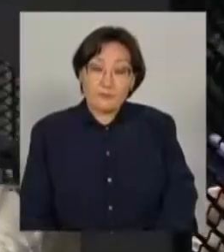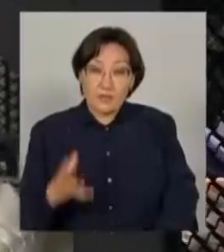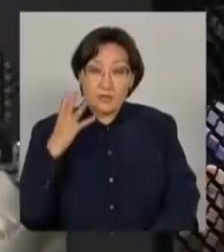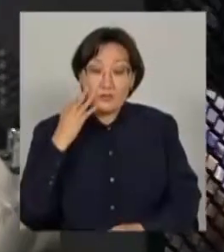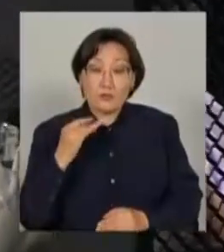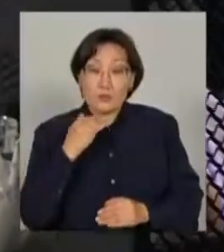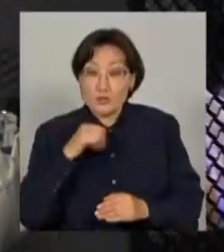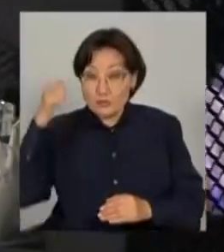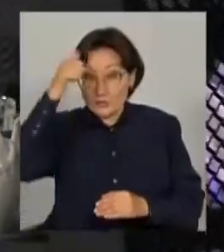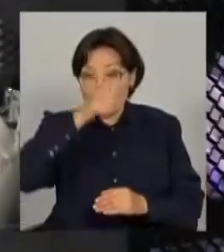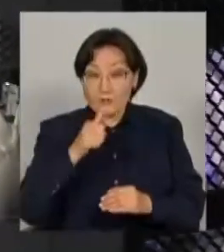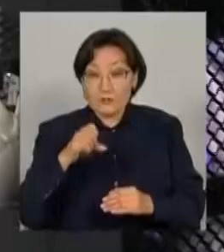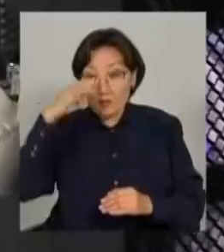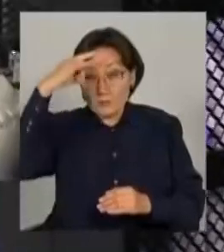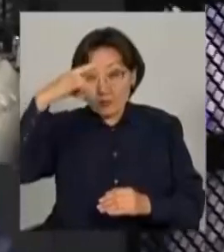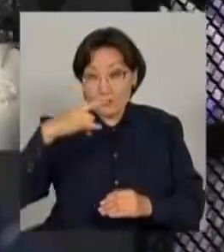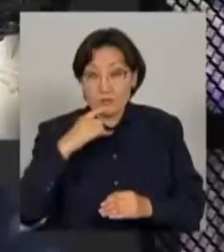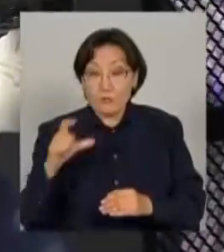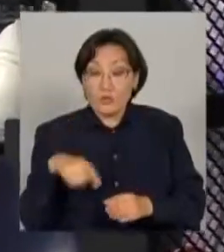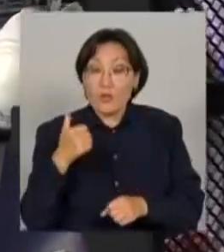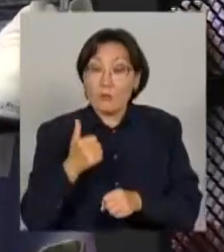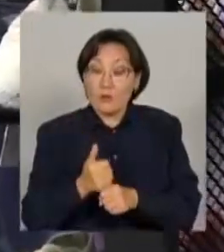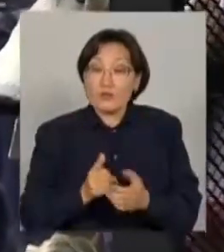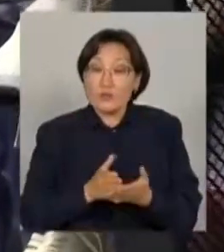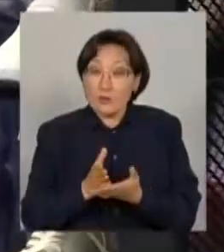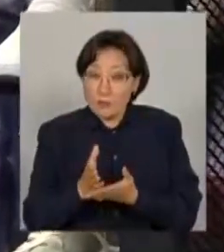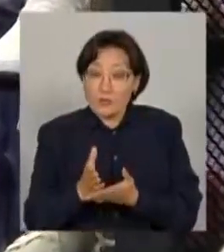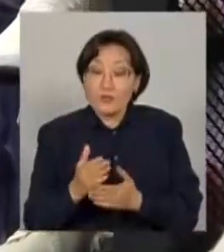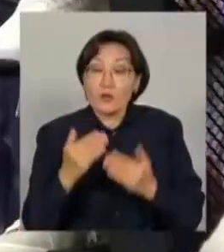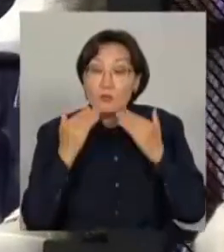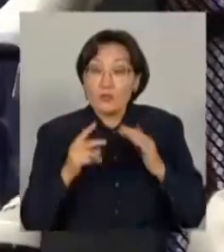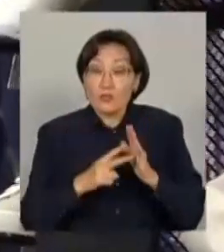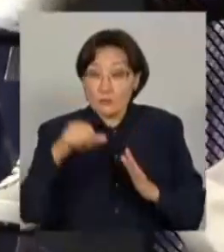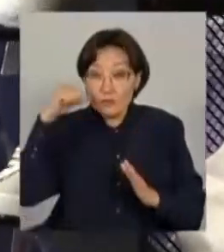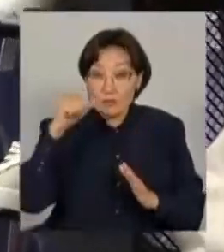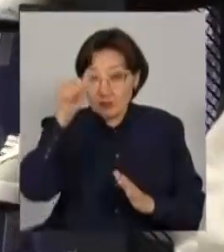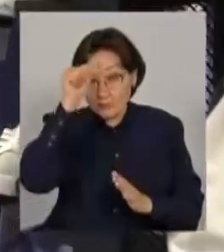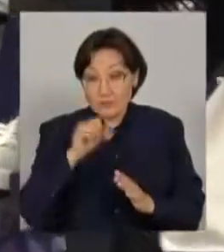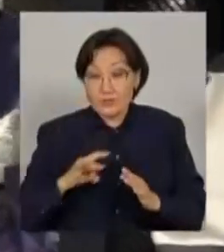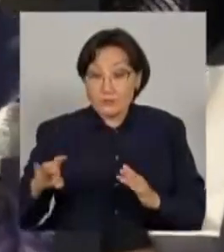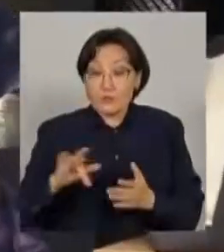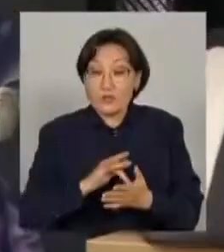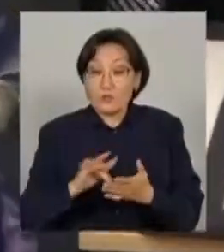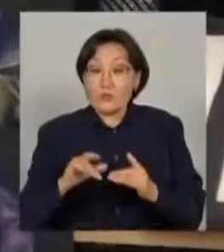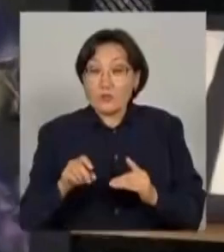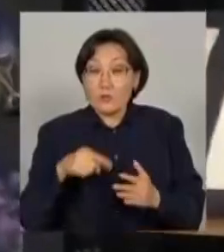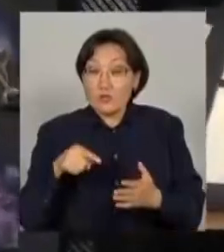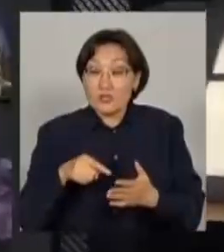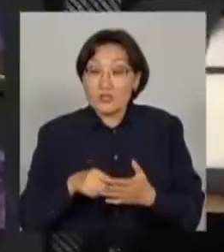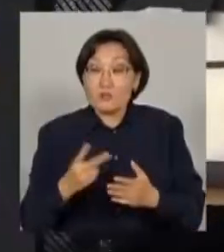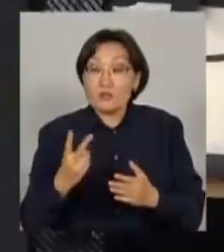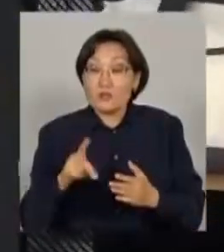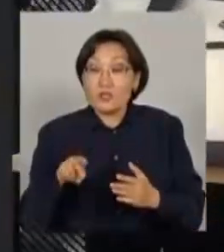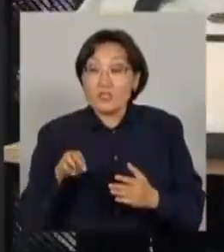Алматы талай жылдан бері ел экономикасының қозғаушы драйвері, өйткені соңғы 7 айдың ішінде республикалық қазынаға тек мегаполистен